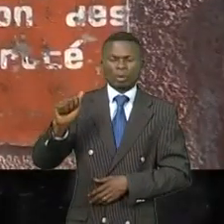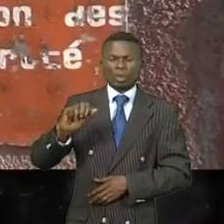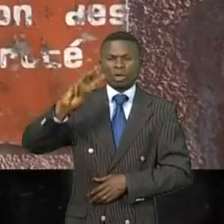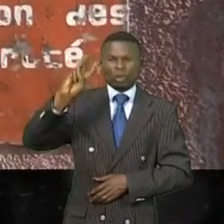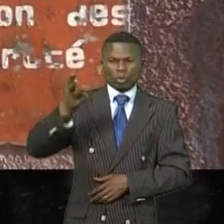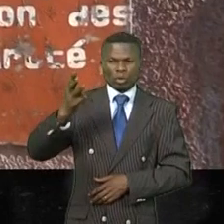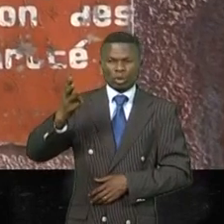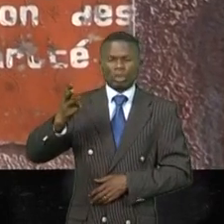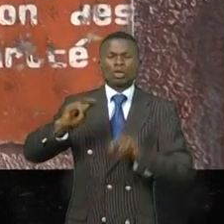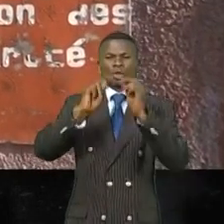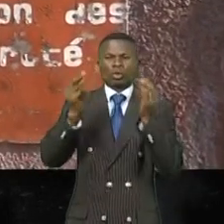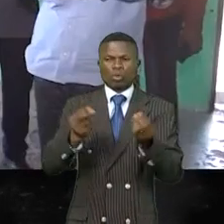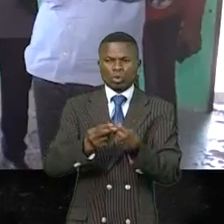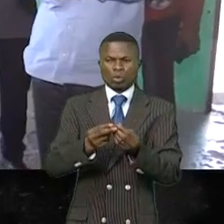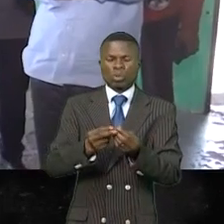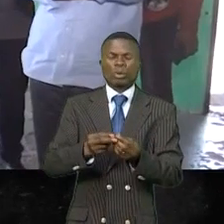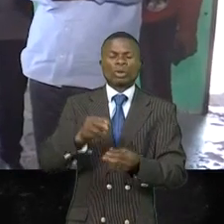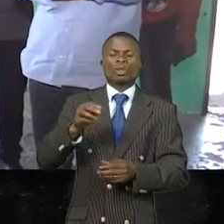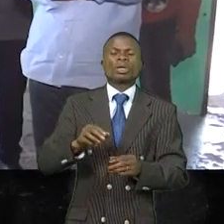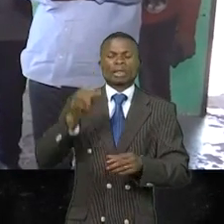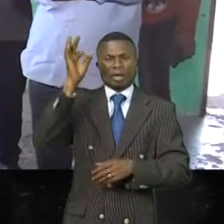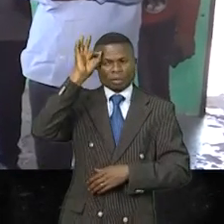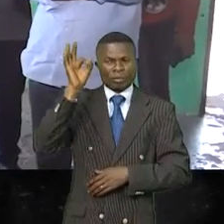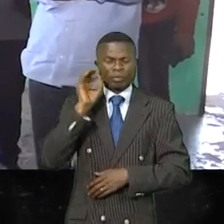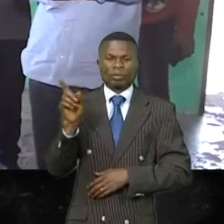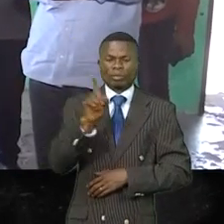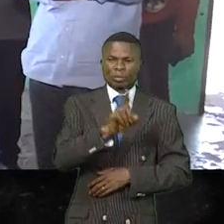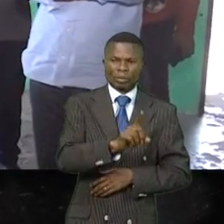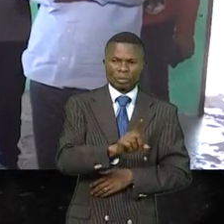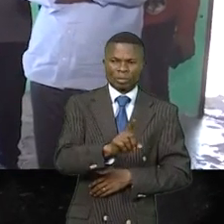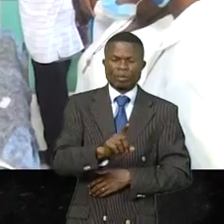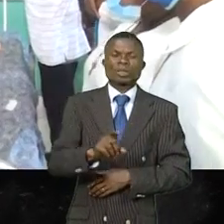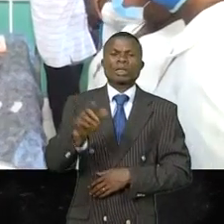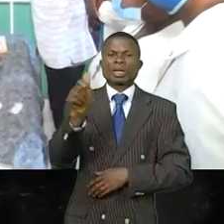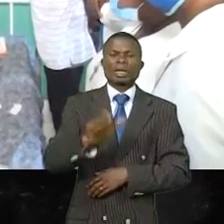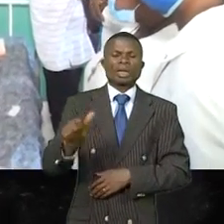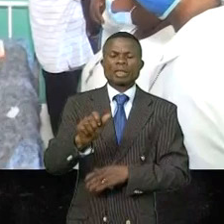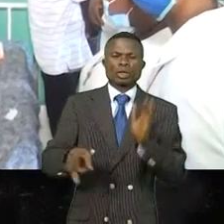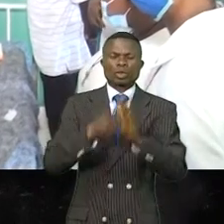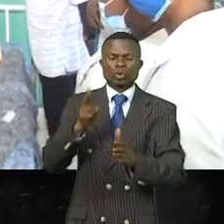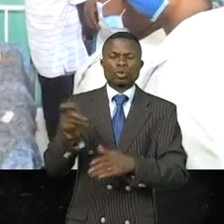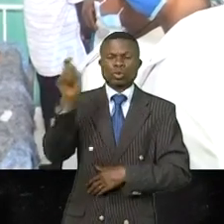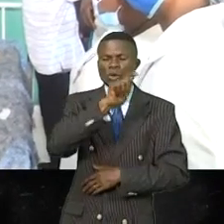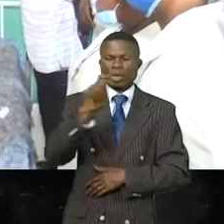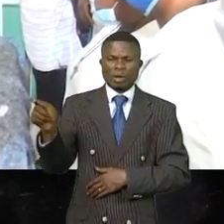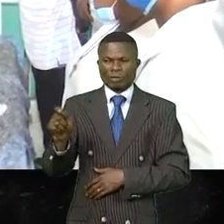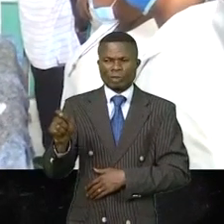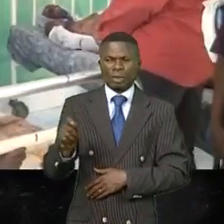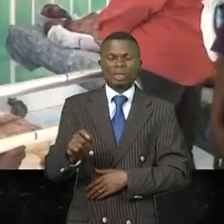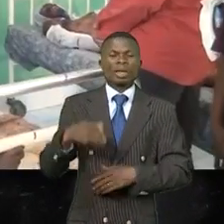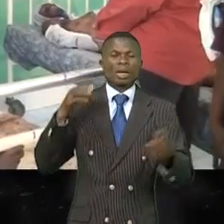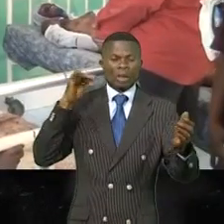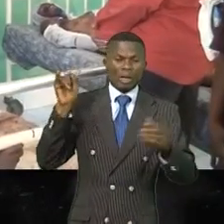du CACH Cap pour le changement, a effectué lundi 12 avril 2021 une descente à Massima Nimba